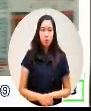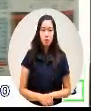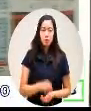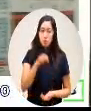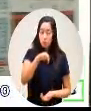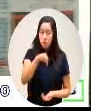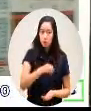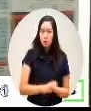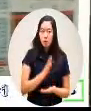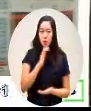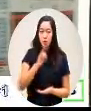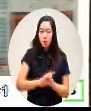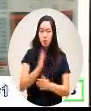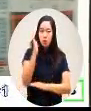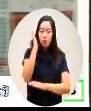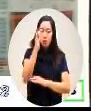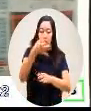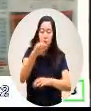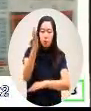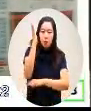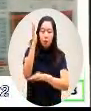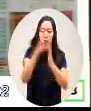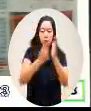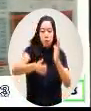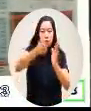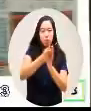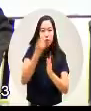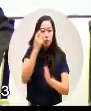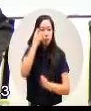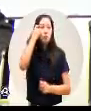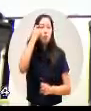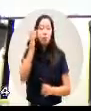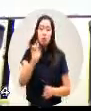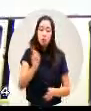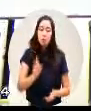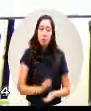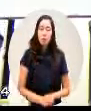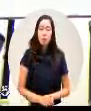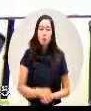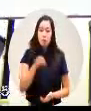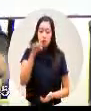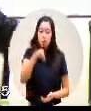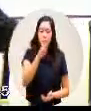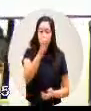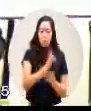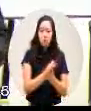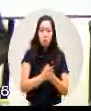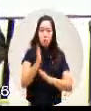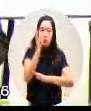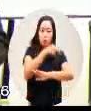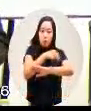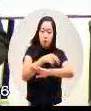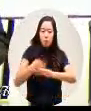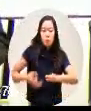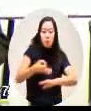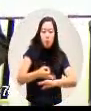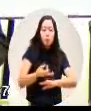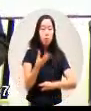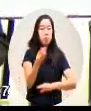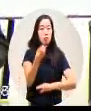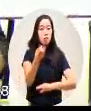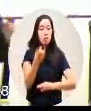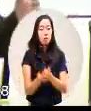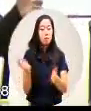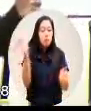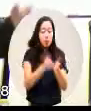俺是不是讲财政局长，你依你的看法啦吼，一个政策啦，俺免出半角银啦，啊，结